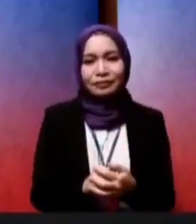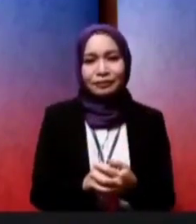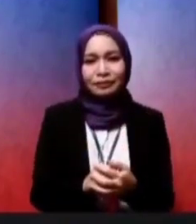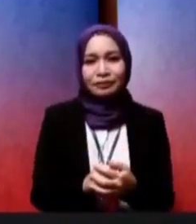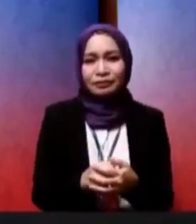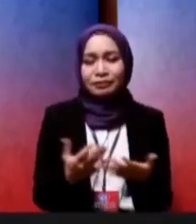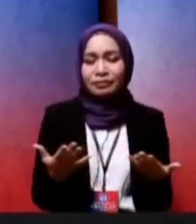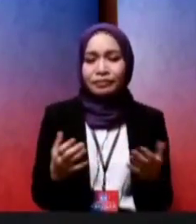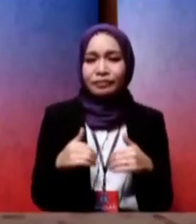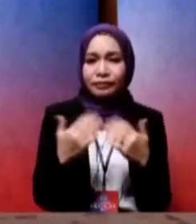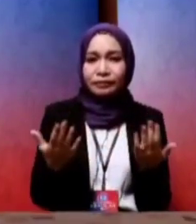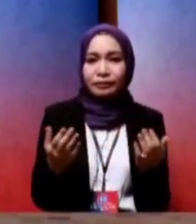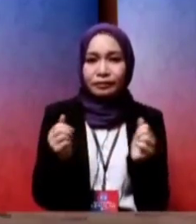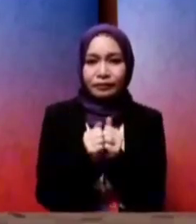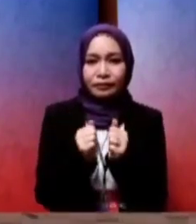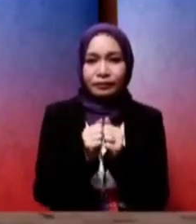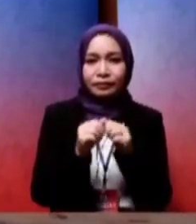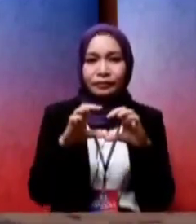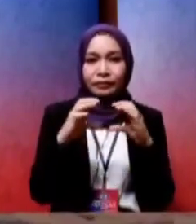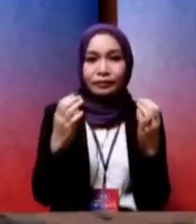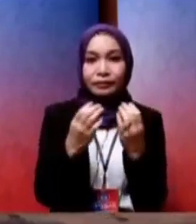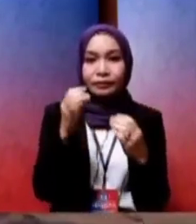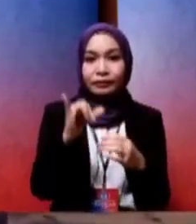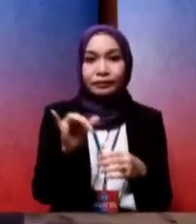ini kita guna